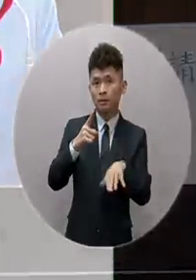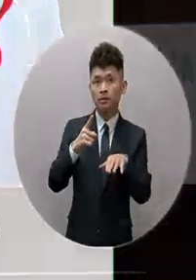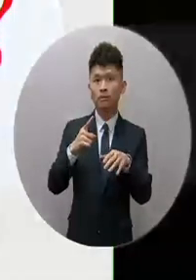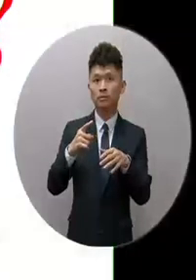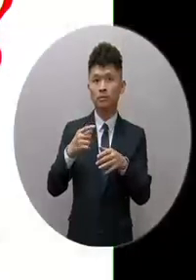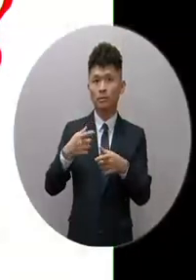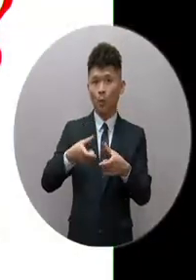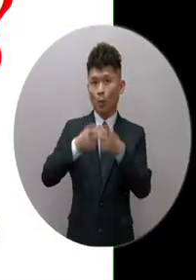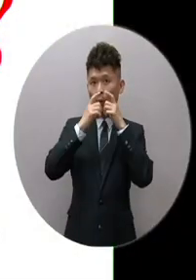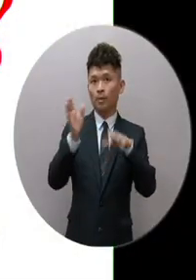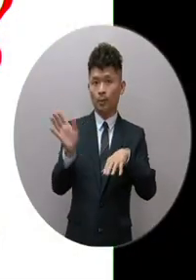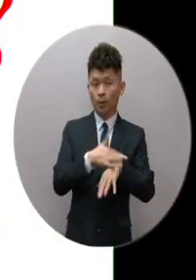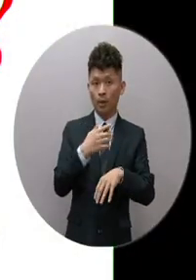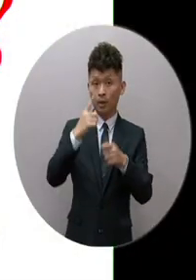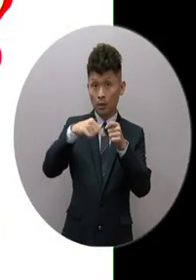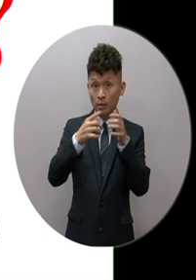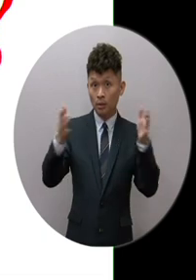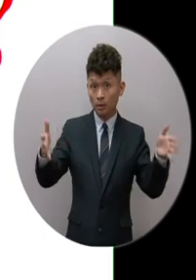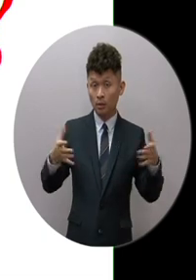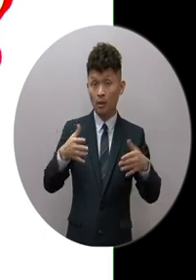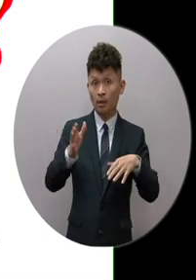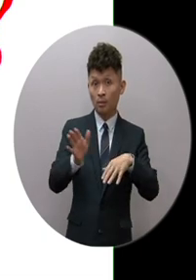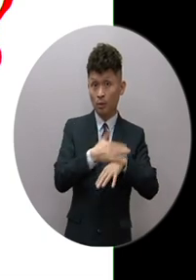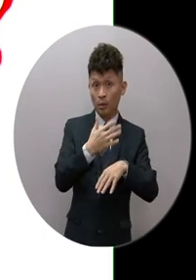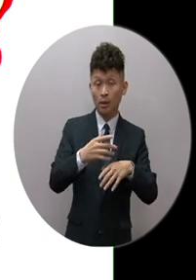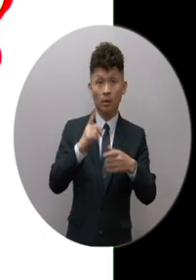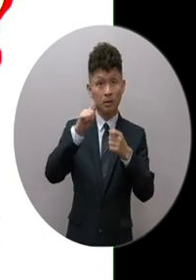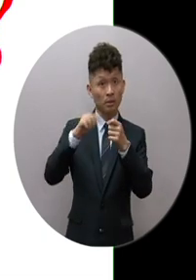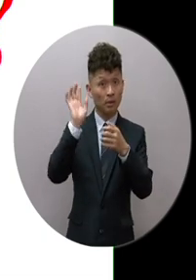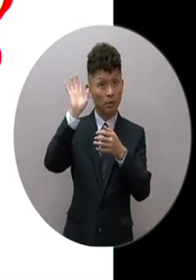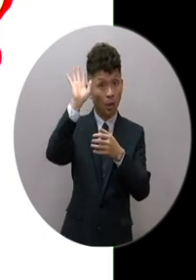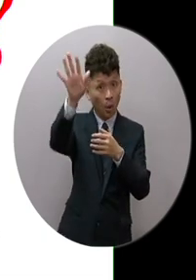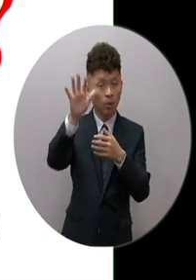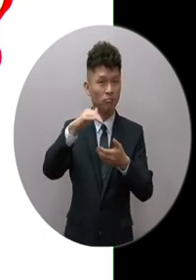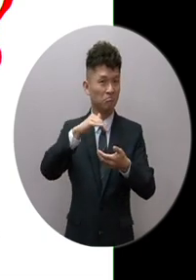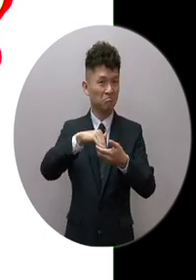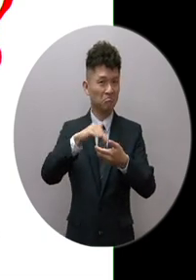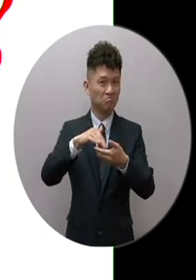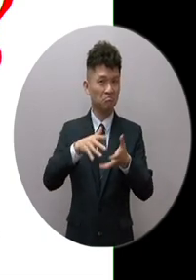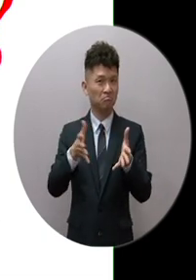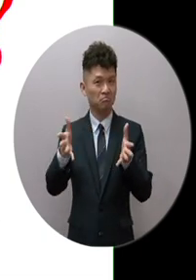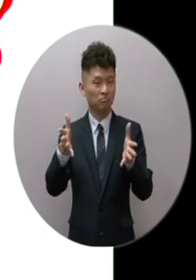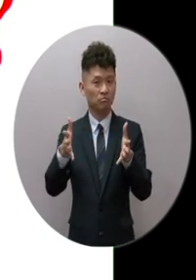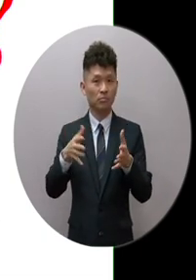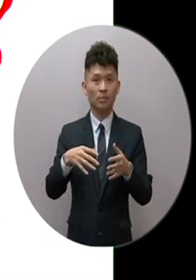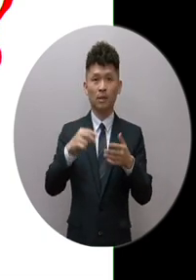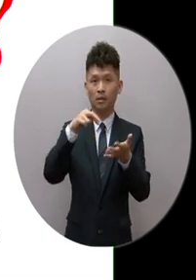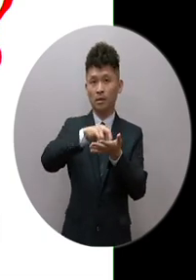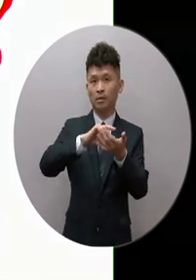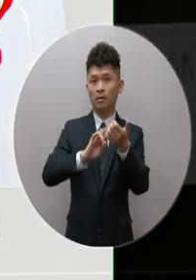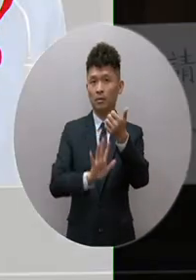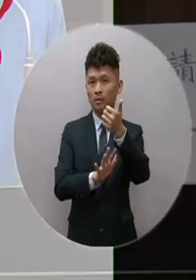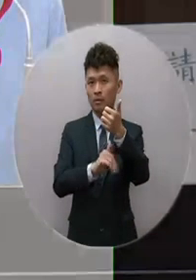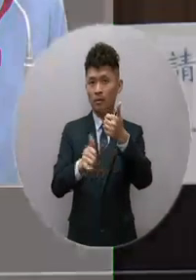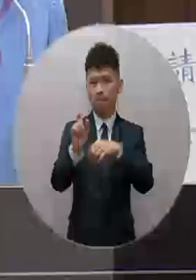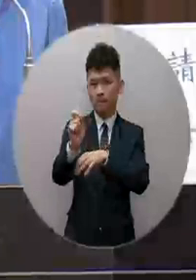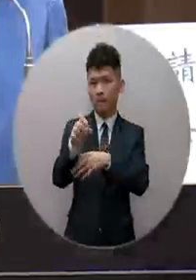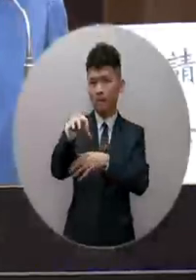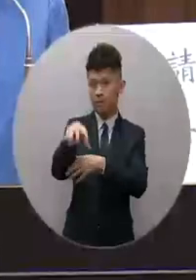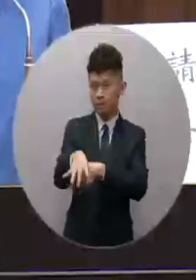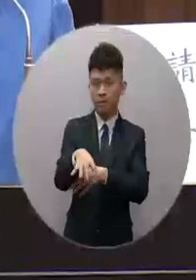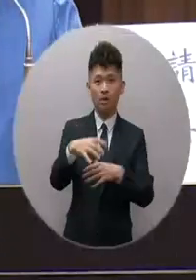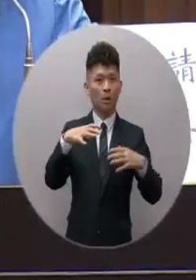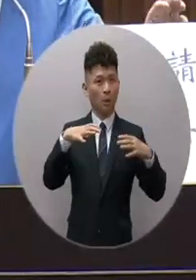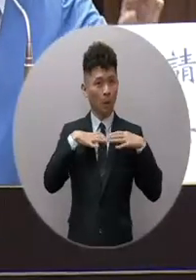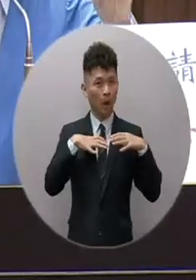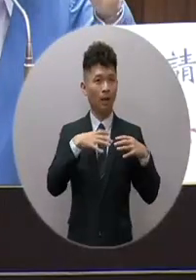恐慌。大哥哈，一年内不会，那一年后不一定。所以你知道吗？所有的立委办公室，你们自己的